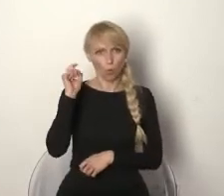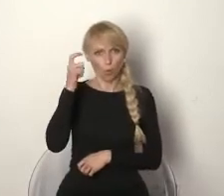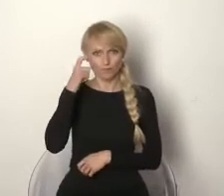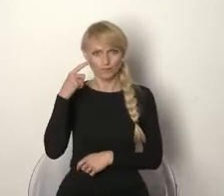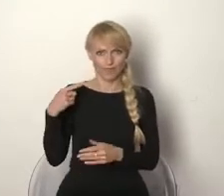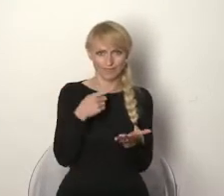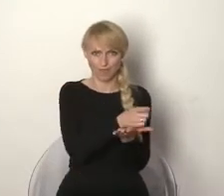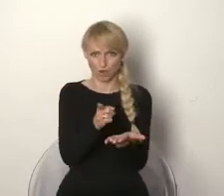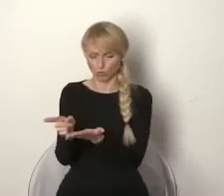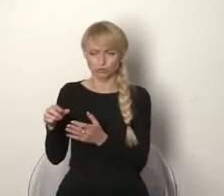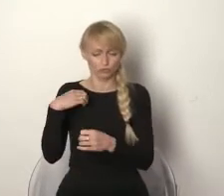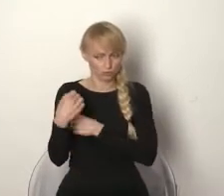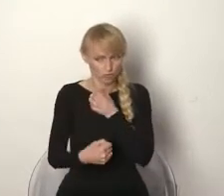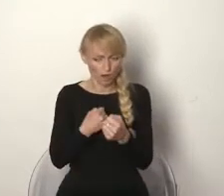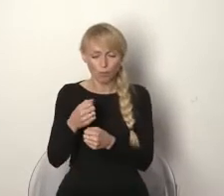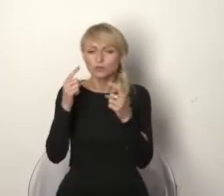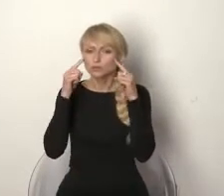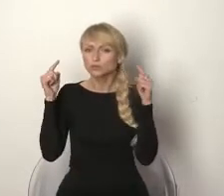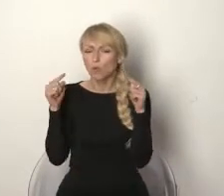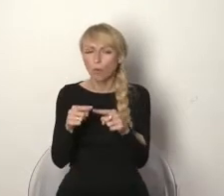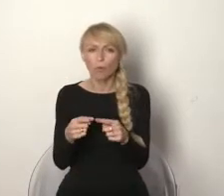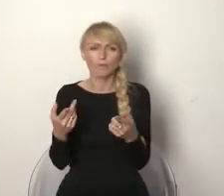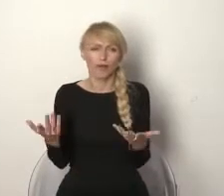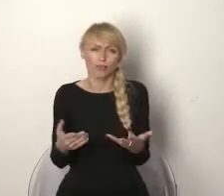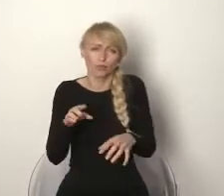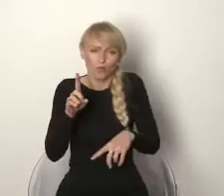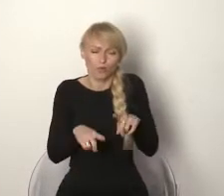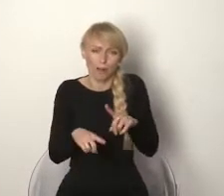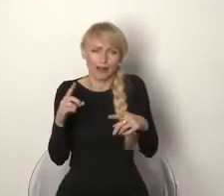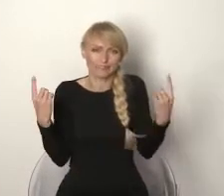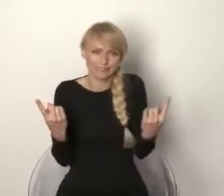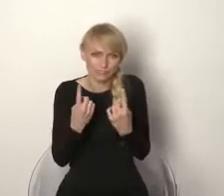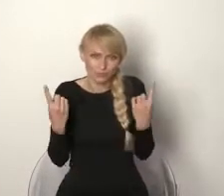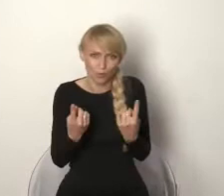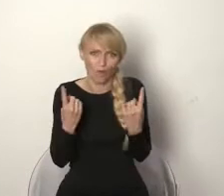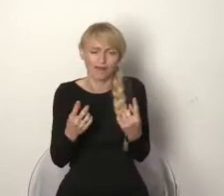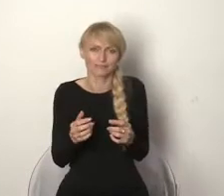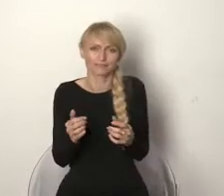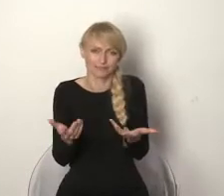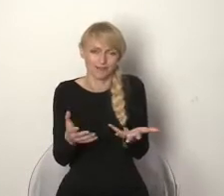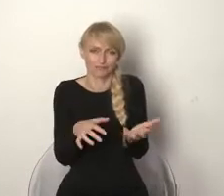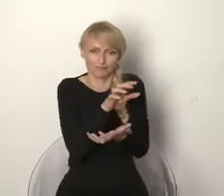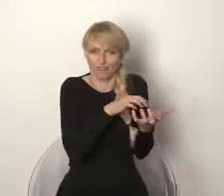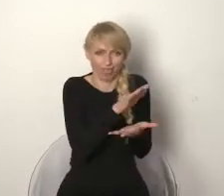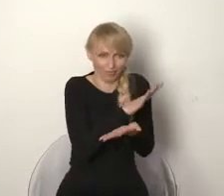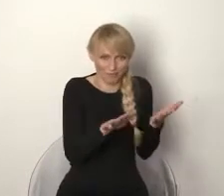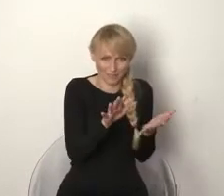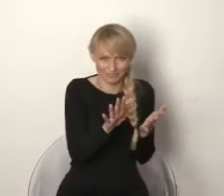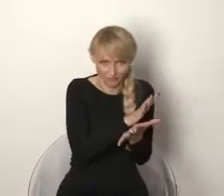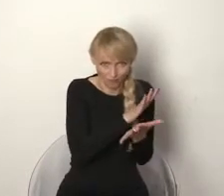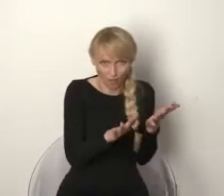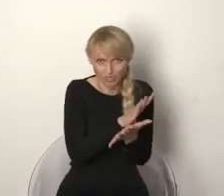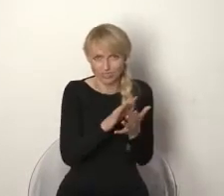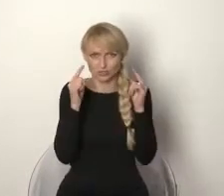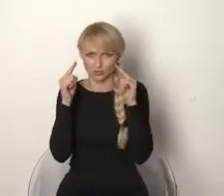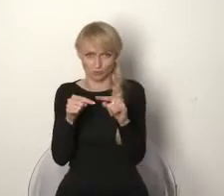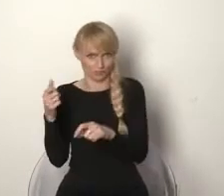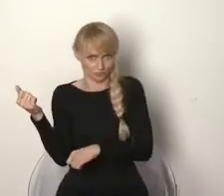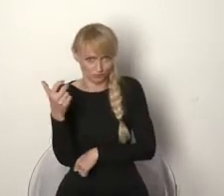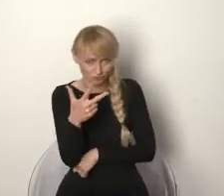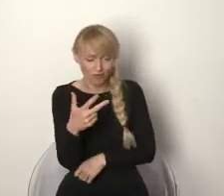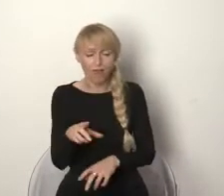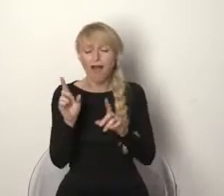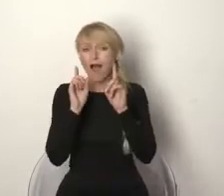których koncentrujemy się w normalnych okolicznościach, w świecie bez wojny. Natomiast ten czas ostatni